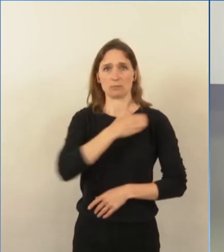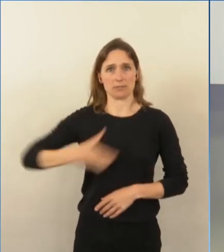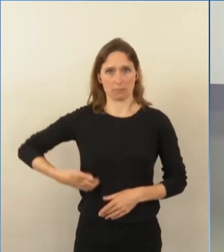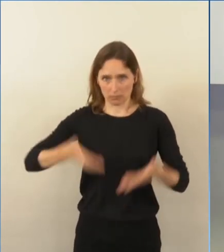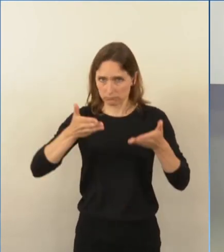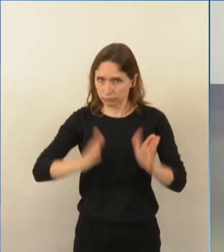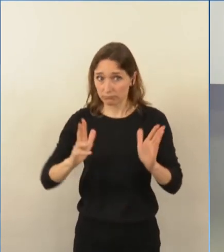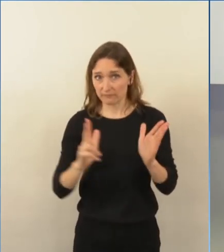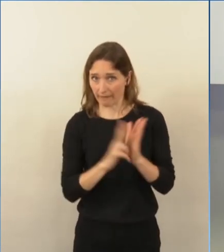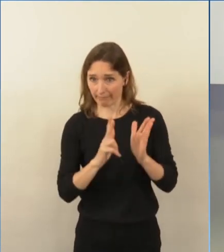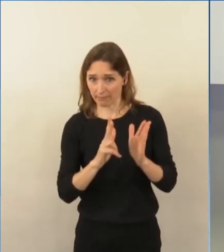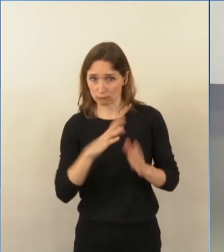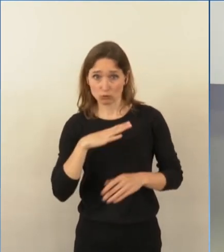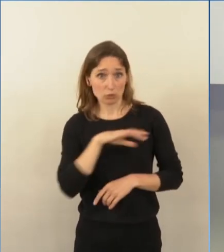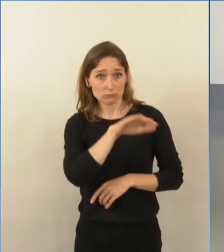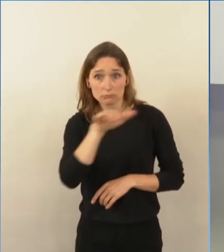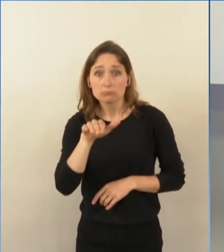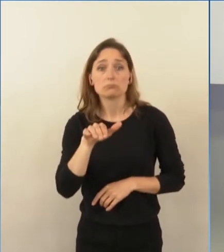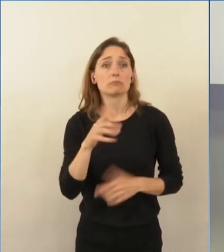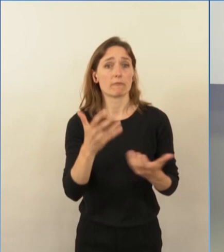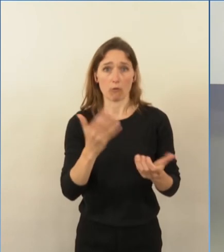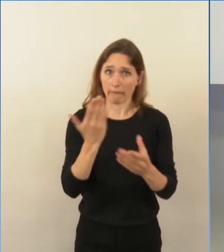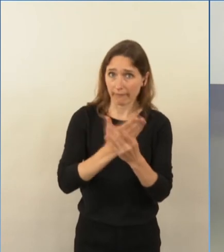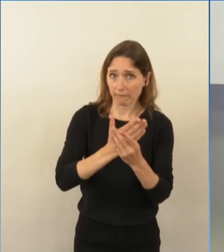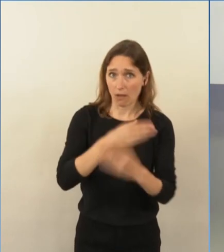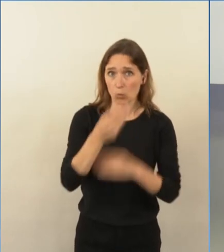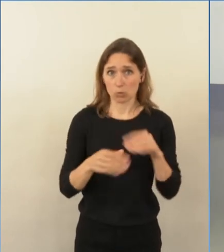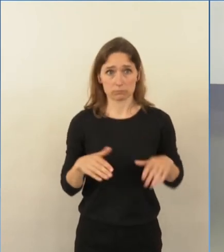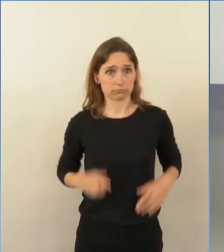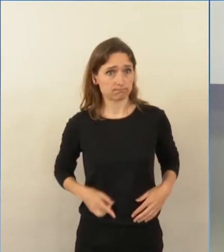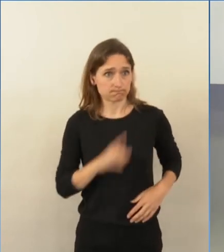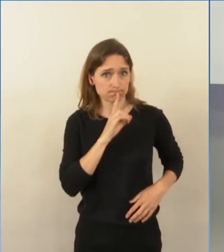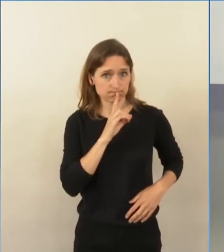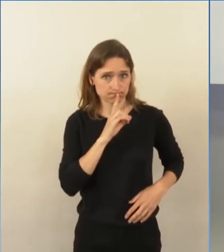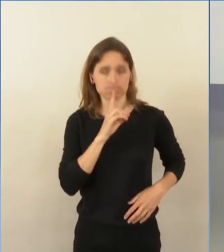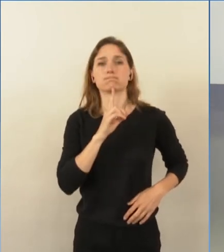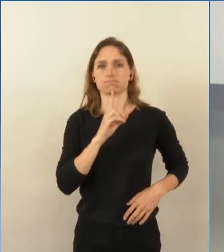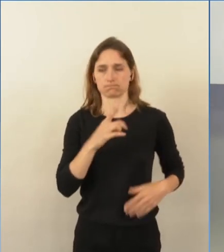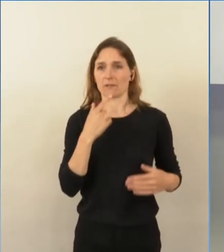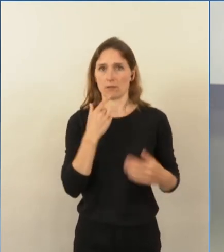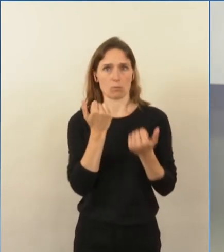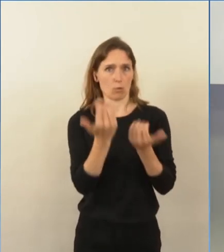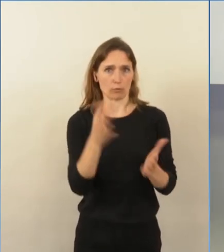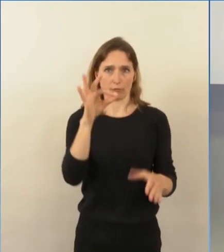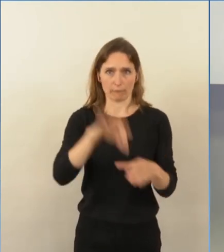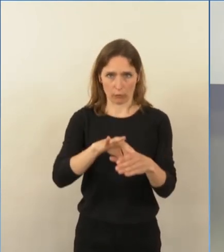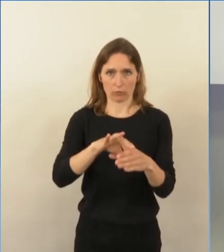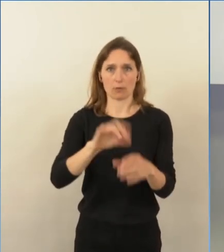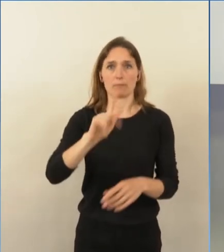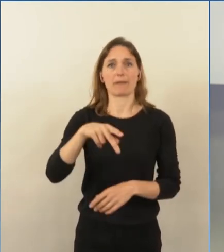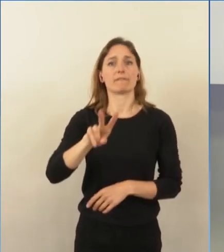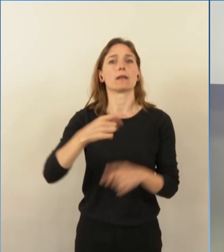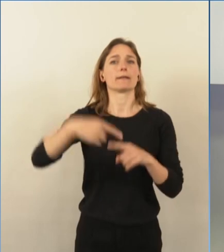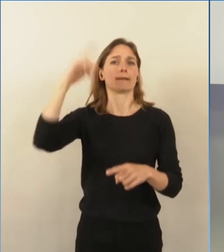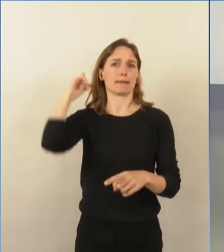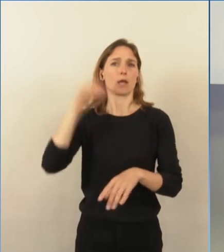est-ce qu'il y a des interventions sur celle-ci non je mets donc aux voix ne procès verbale du dernier conseil